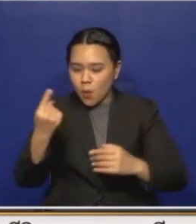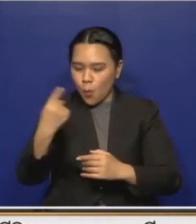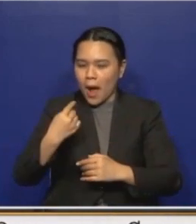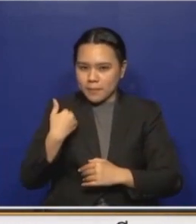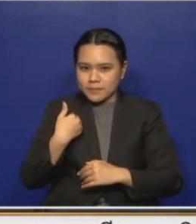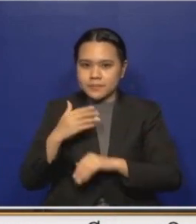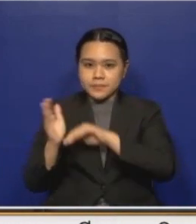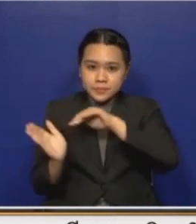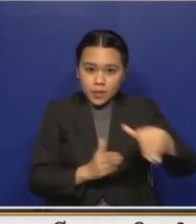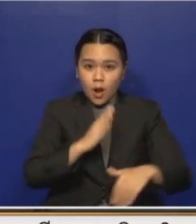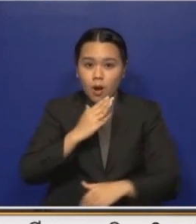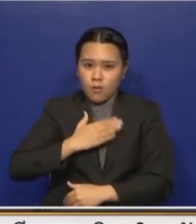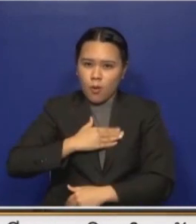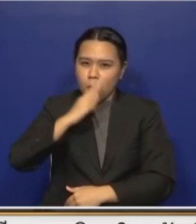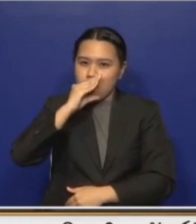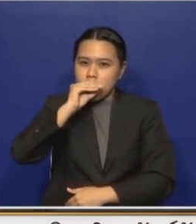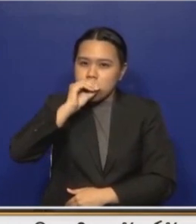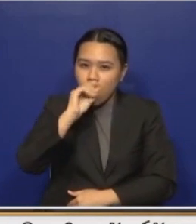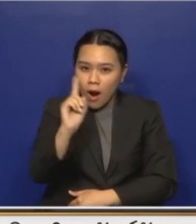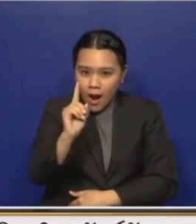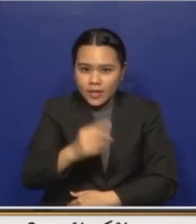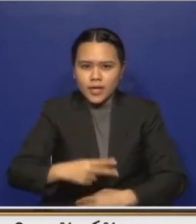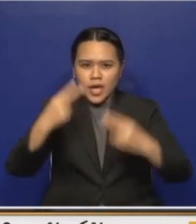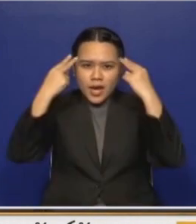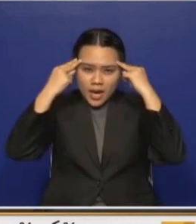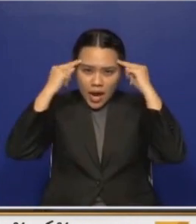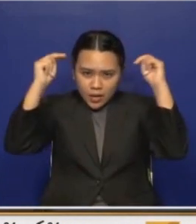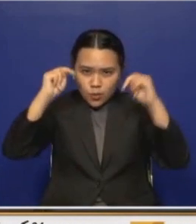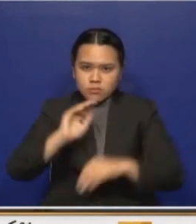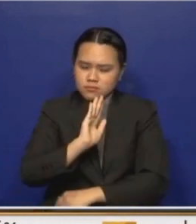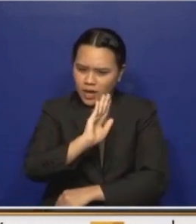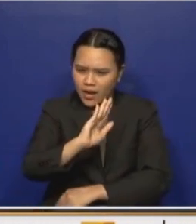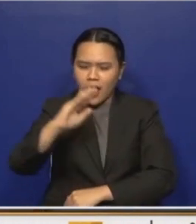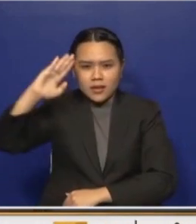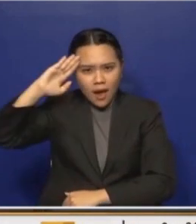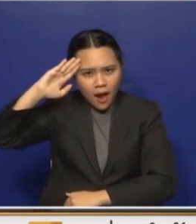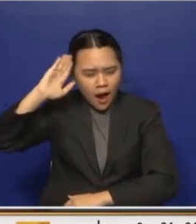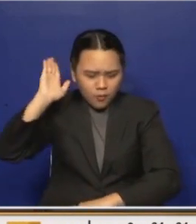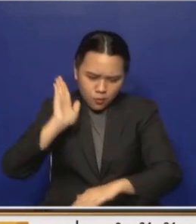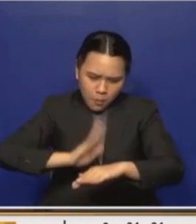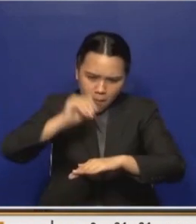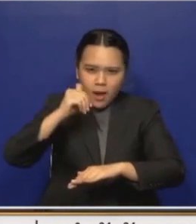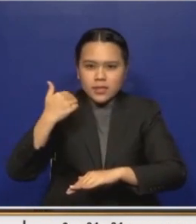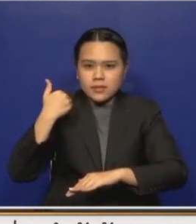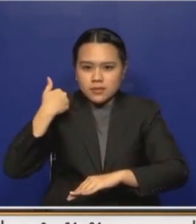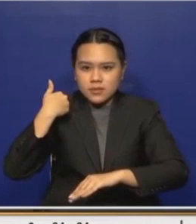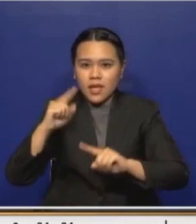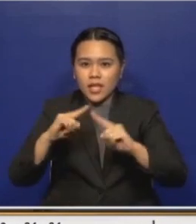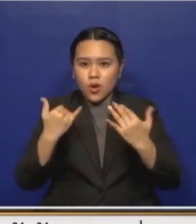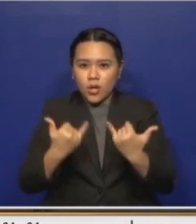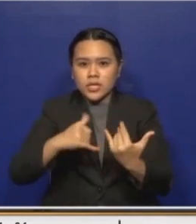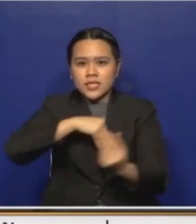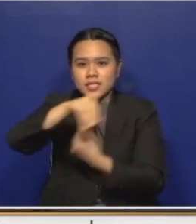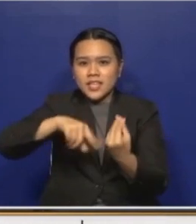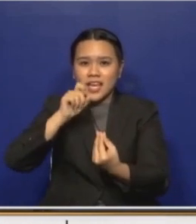ตอกฝาโลงสุดท้ายประเทศไทยครับผมพูดแค่นี้ครับขอบพระคุณครับท่านครับ อ๋อ เดี๋ยวฮะผมไม่พูดประโยคนี้แล้วเดี๋ยวเขาด่าผ